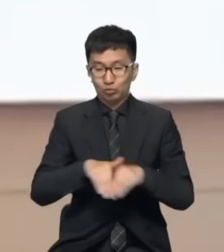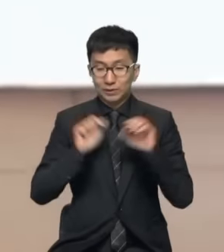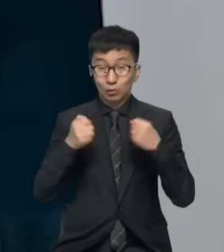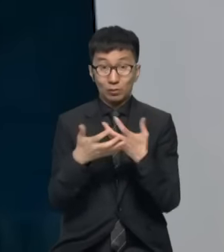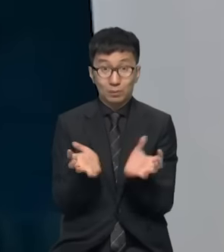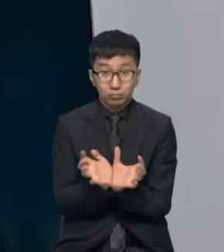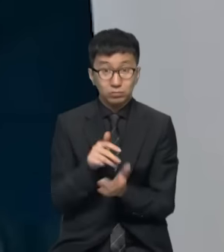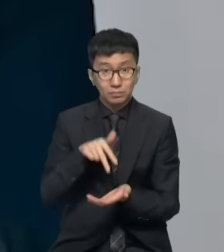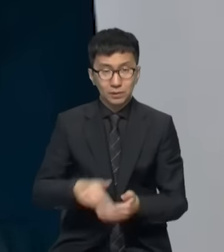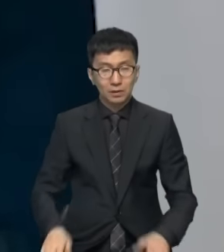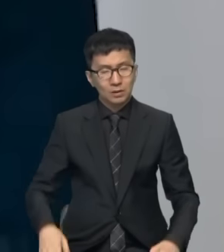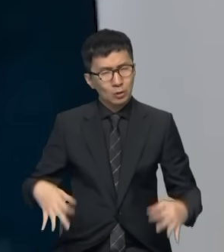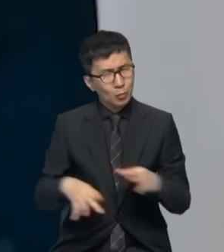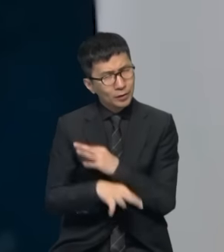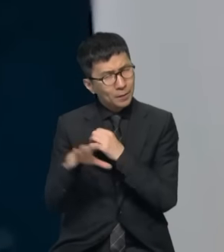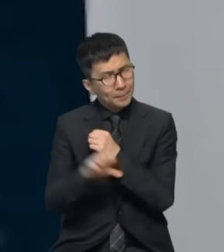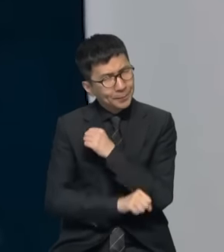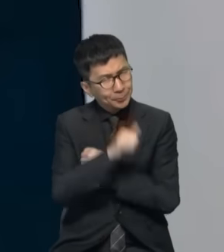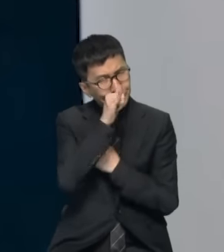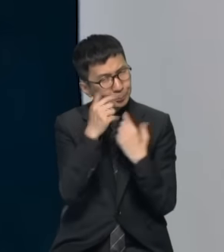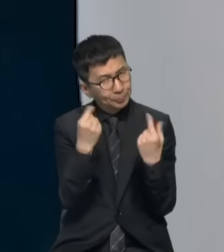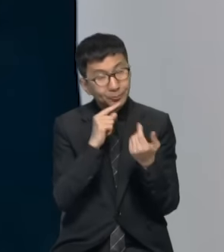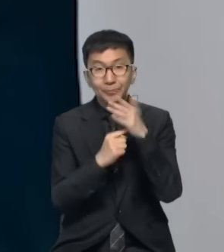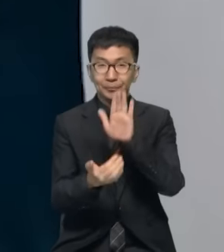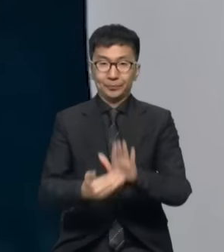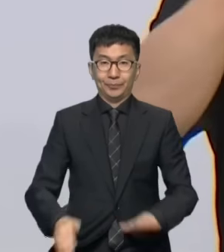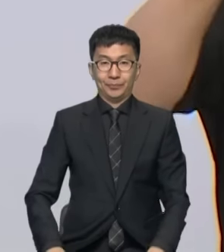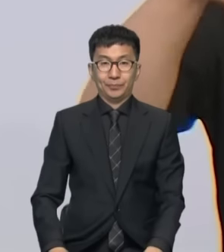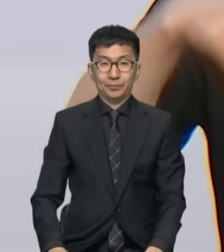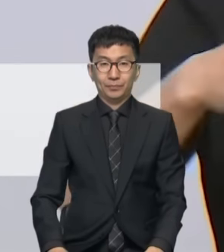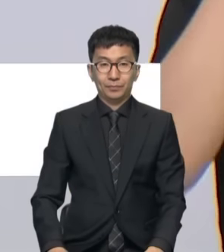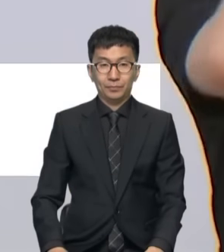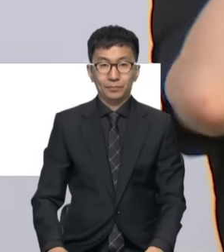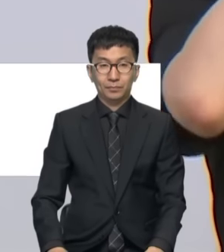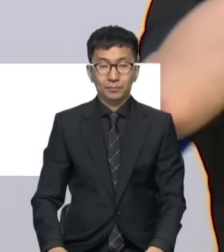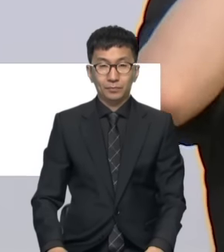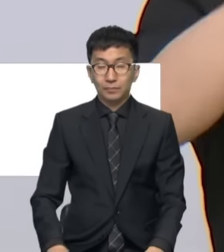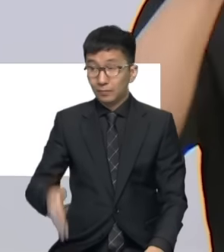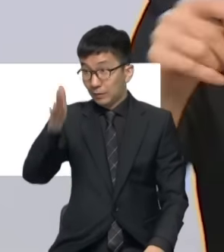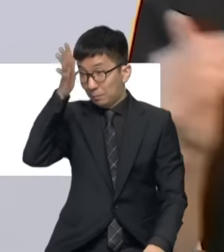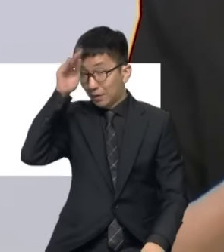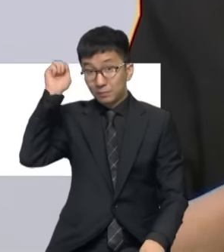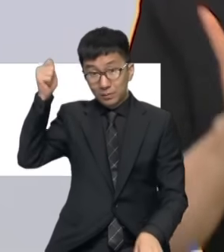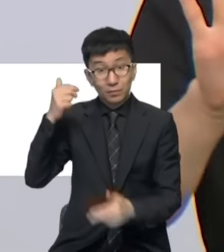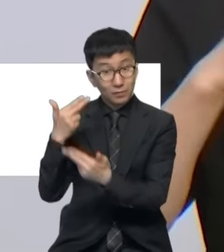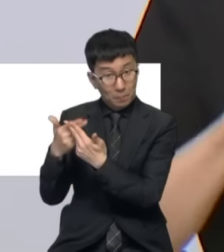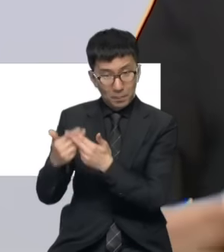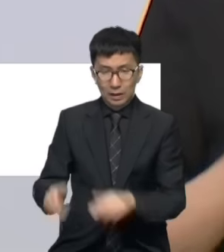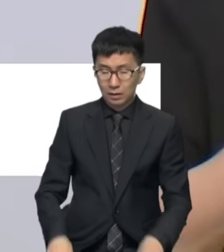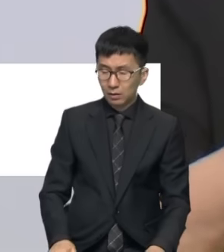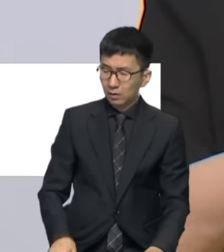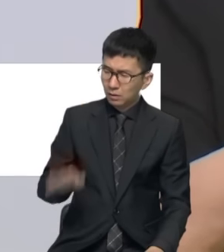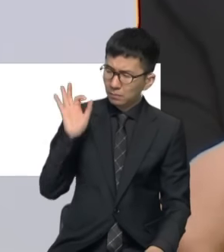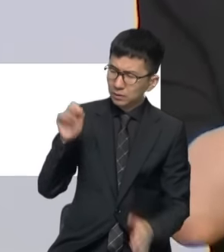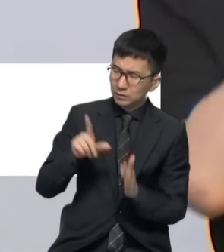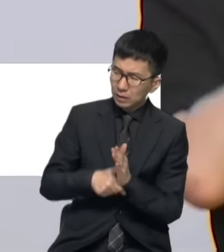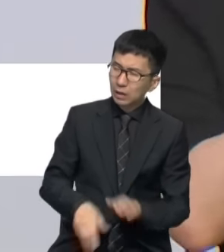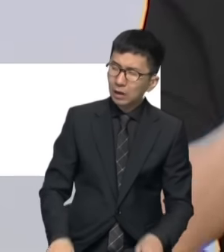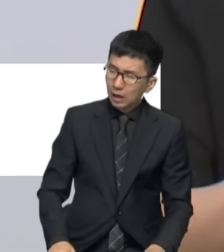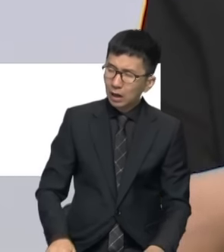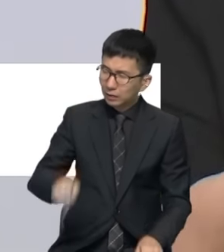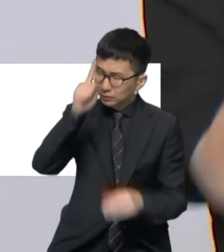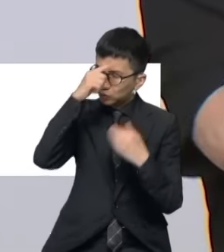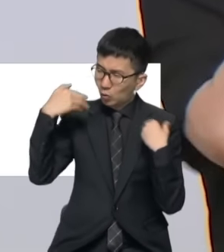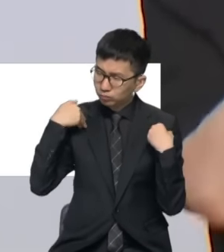횡령과 배임죄 적용 가능성을 언급했습니다. 협회는 현재까지 파악된 상황만으로도 보조금